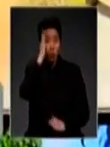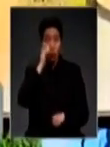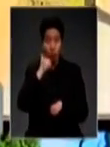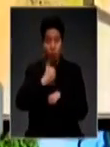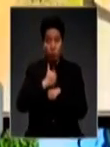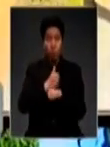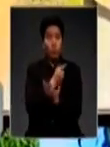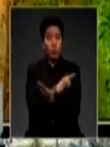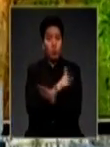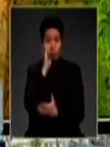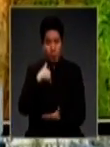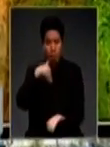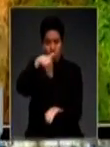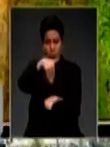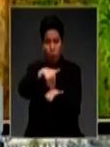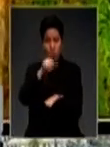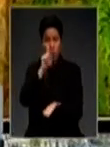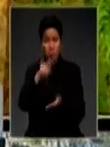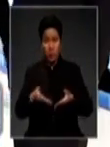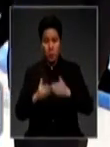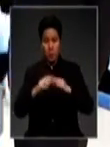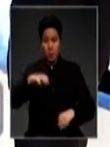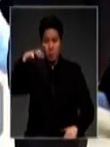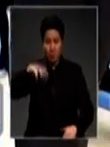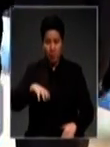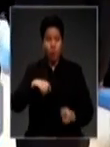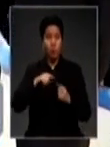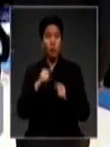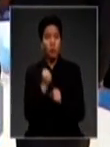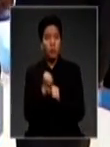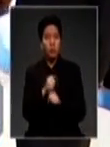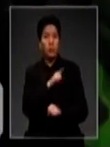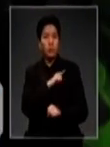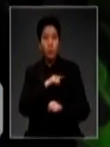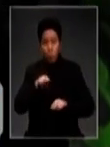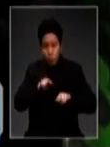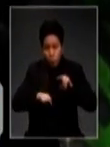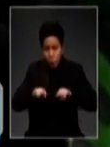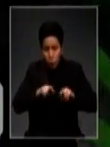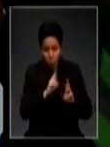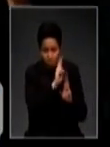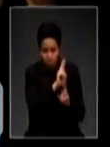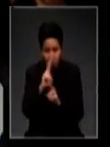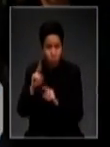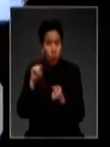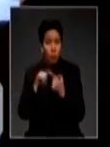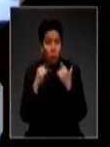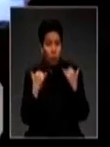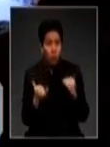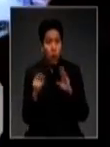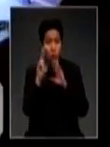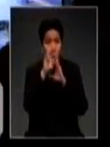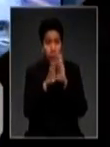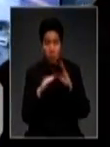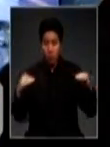ชการจังหวัดก็จะไปตั้งศูนย์บังคับการที่สารกลางเพื่อที่จะคอยเฝ้าระวังให้นะครับว่าในระบบการจ